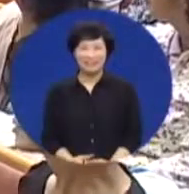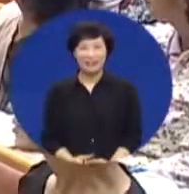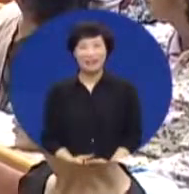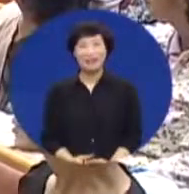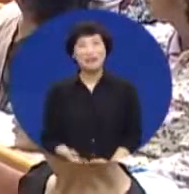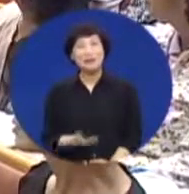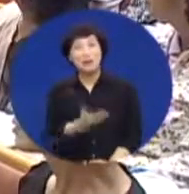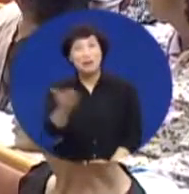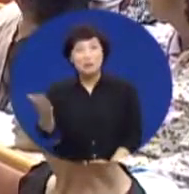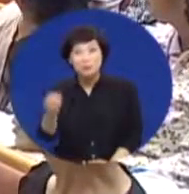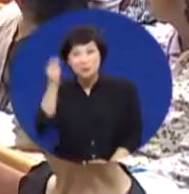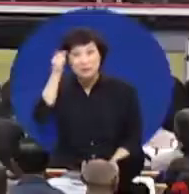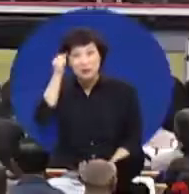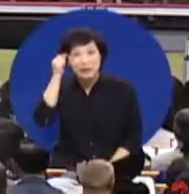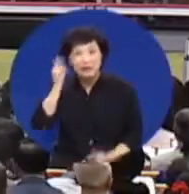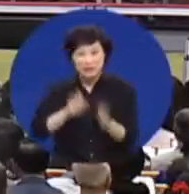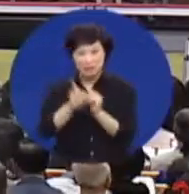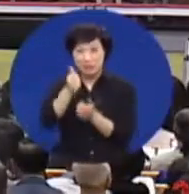이렇게 예수 믿음은